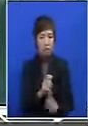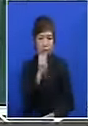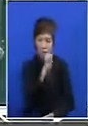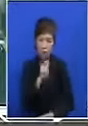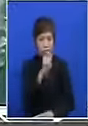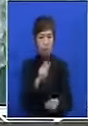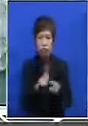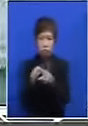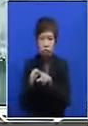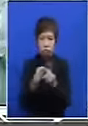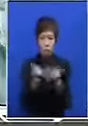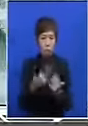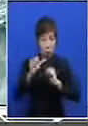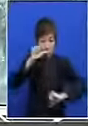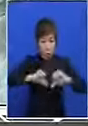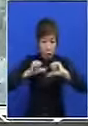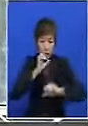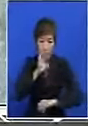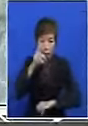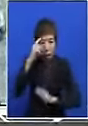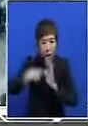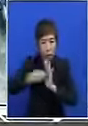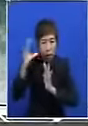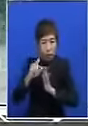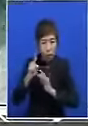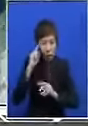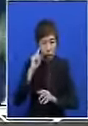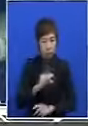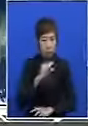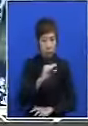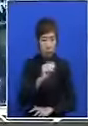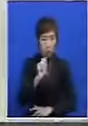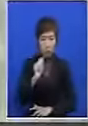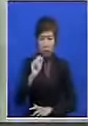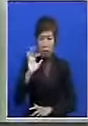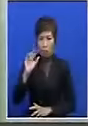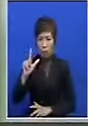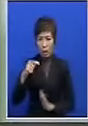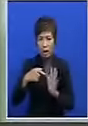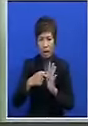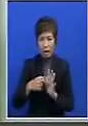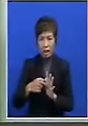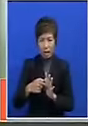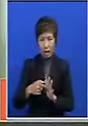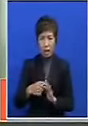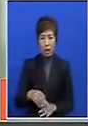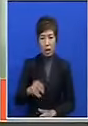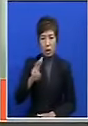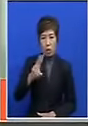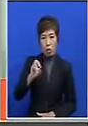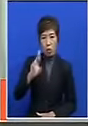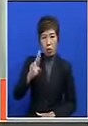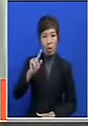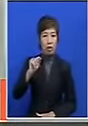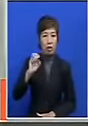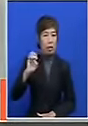เชียครับซึ่งนักวิทยาศาสตร์ออกมาระบุนะครับว่าเกิดจากปรากฏการณ์โพลาร์วอร์เท็กซ์ครับศูนย์ภูมิอากาศกรมอุตุนิยมวิทยาให้